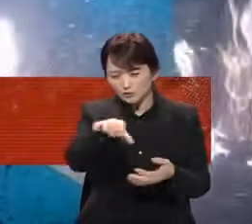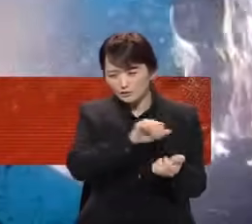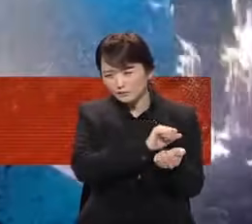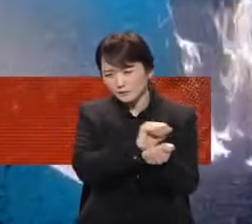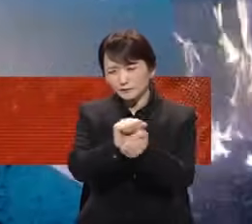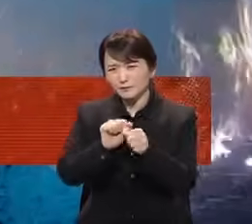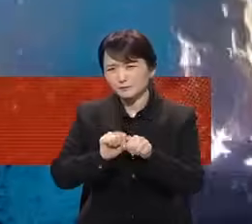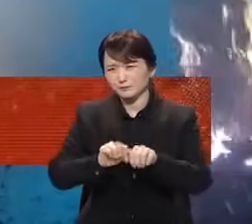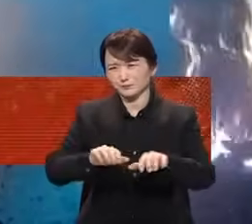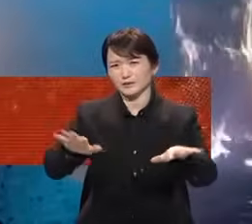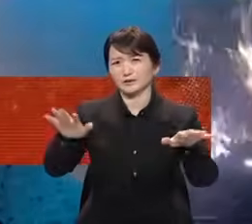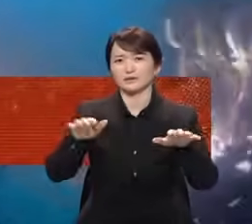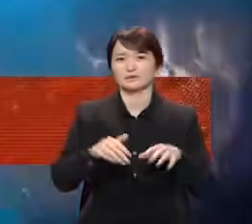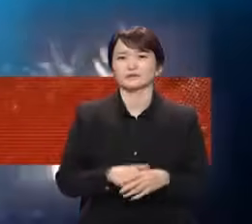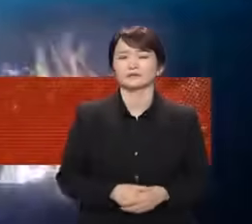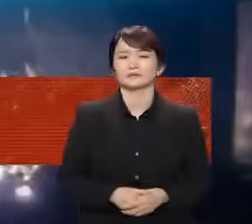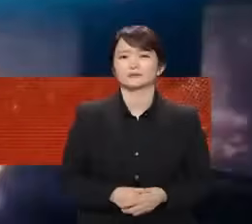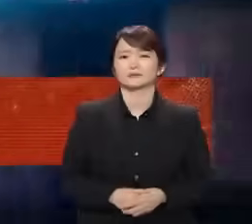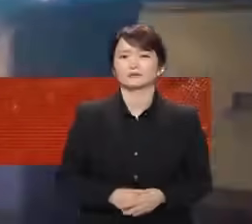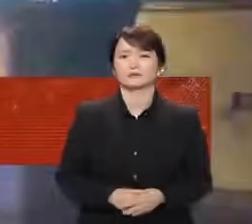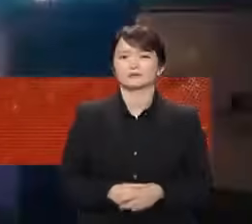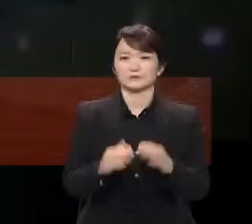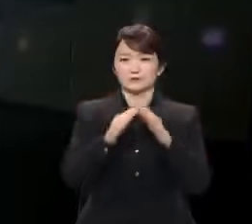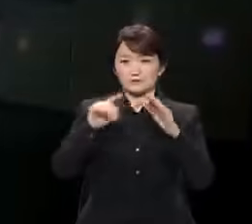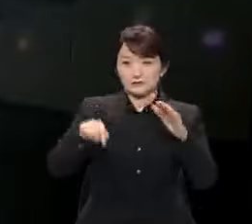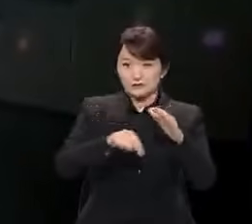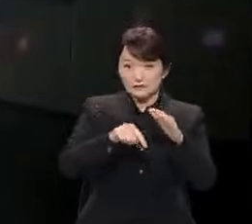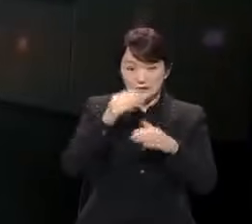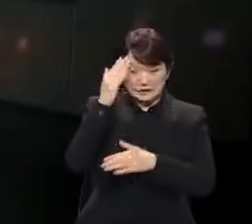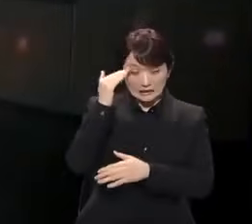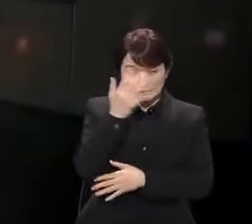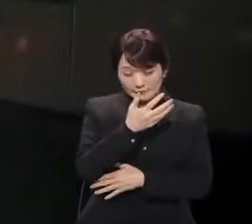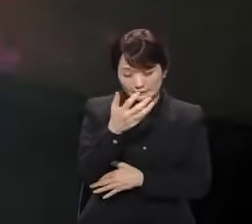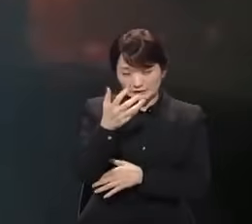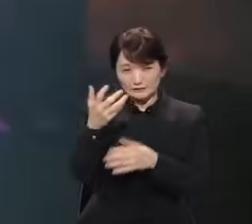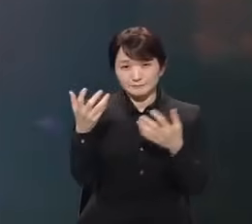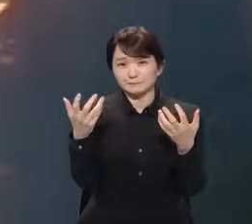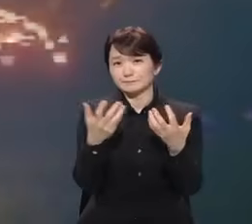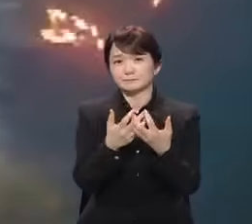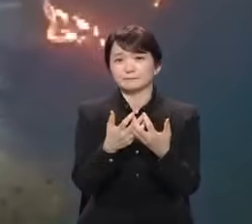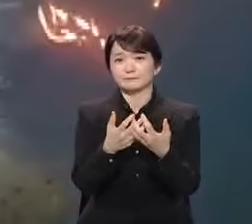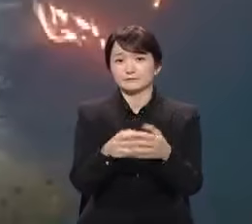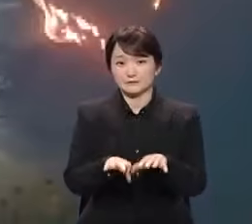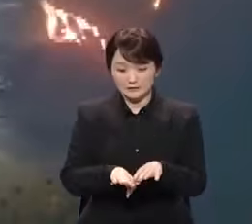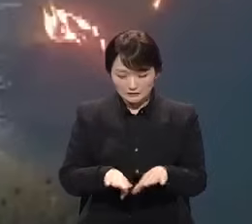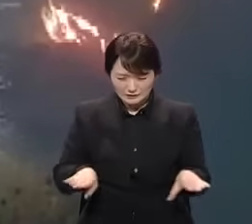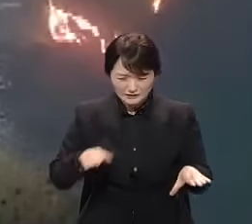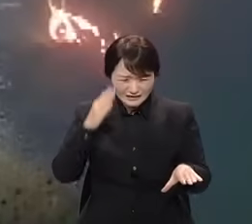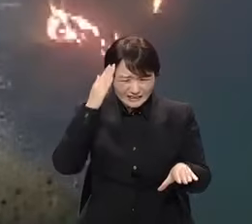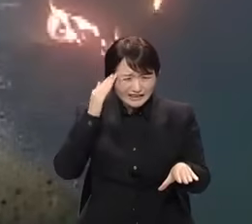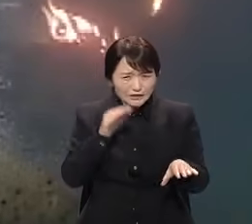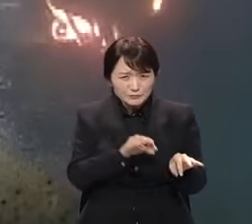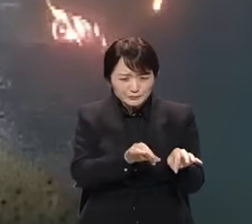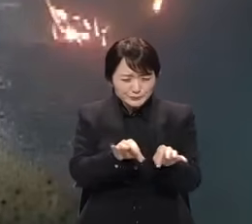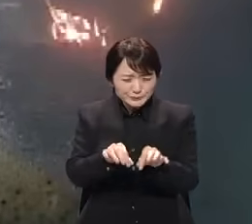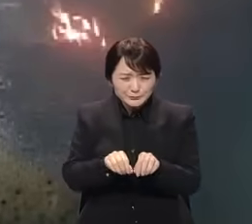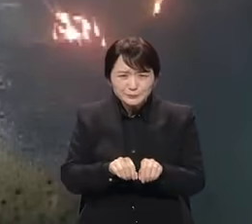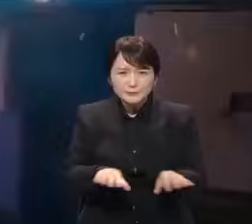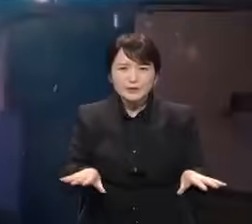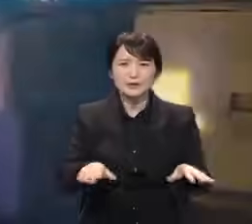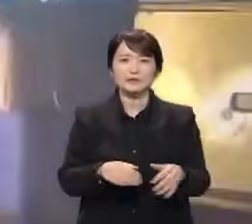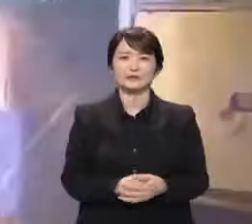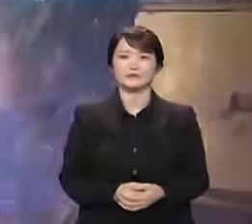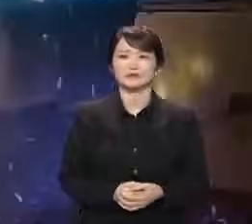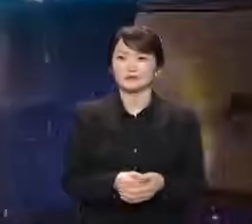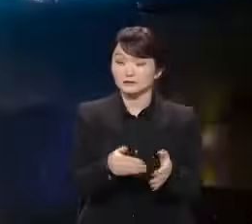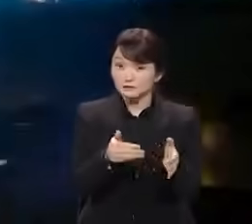불똥, 소파로까지 옮겨 붙습니다. 자, 집안은 순식간에 시커먼 연기로 가득 찼고요. 바닥에도 검은 재들이 흩뿌려져 있습니다. 자,